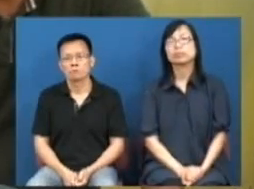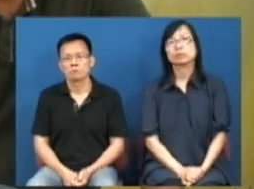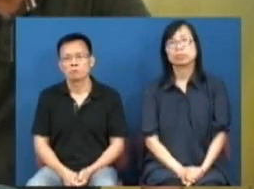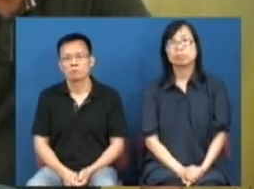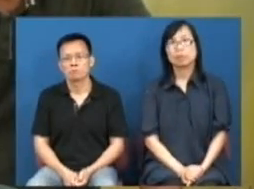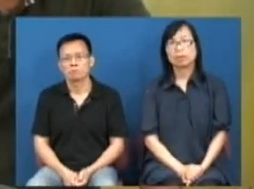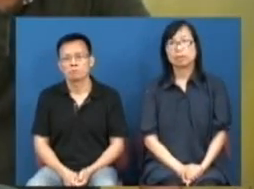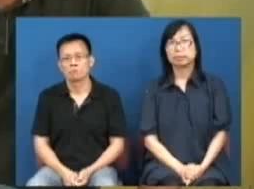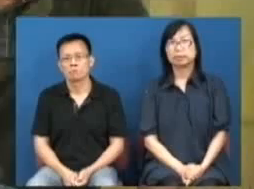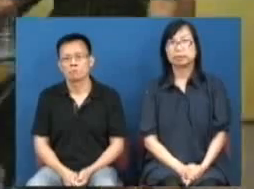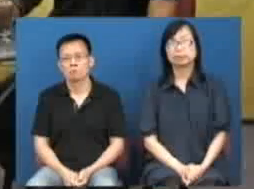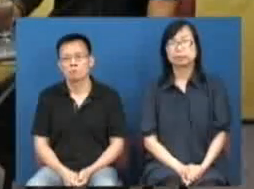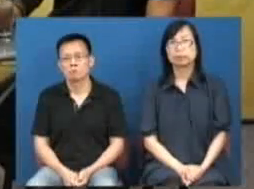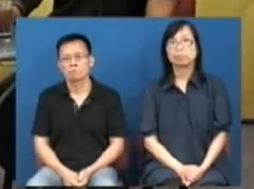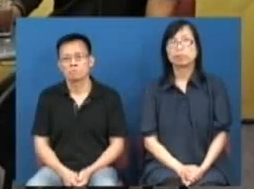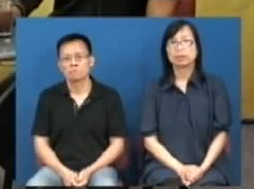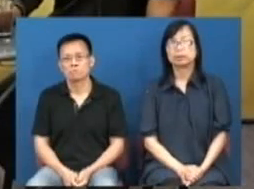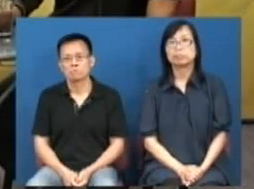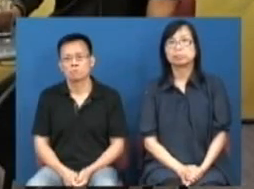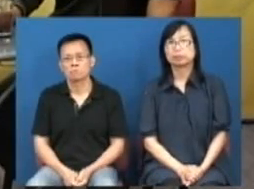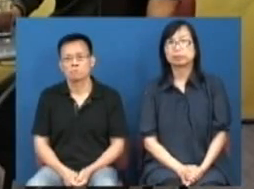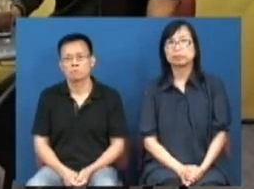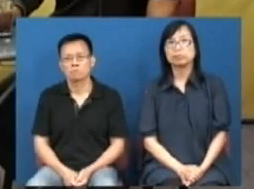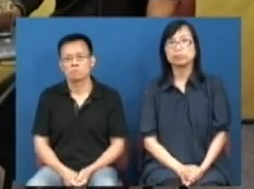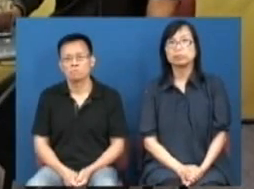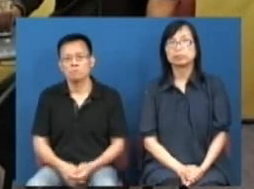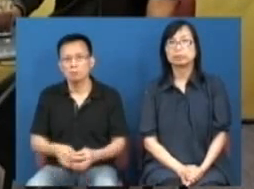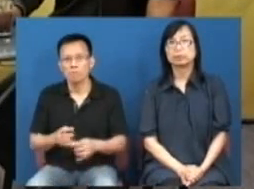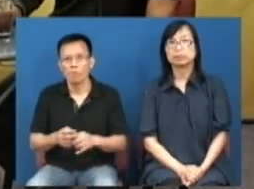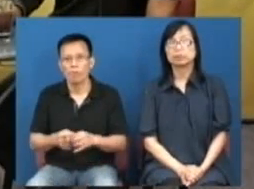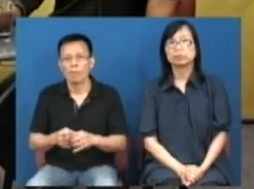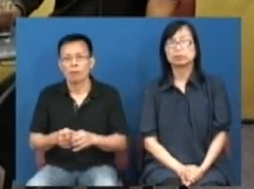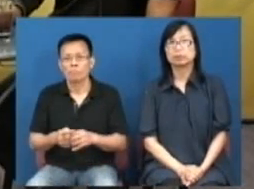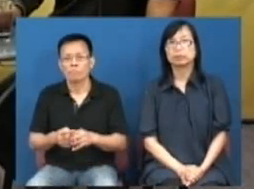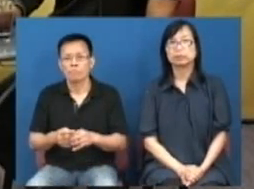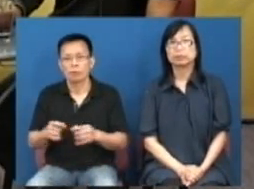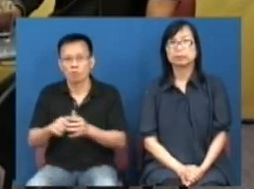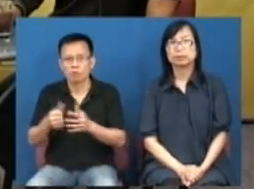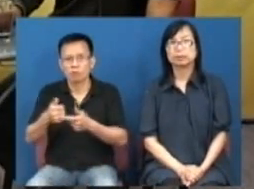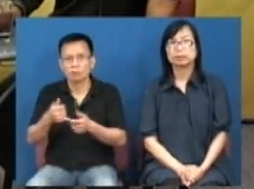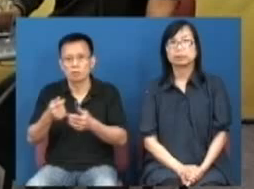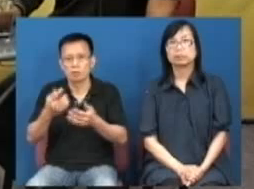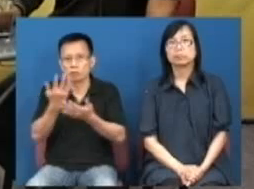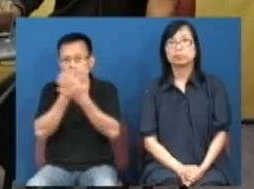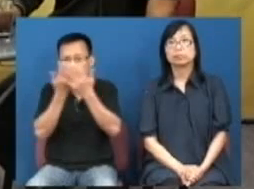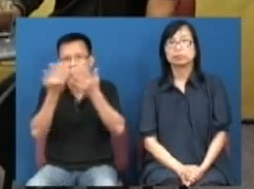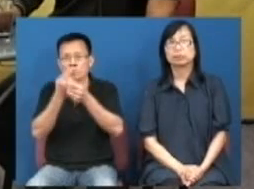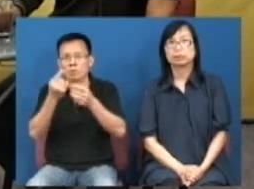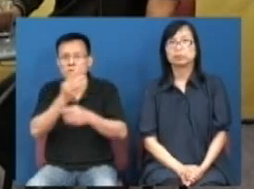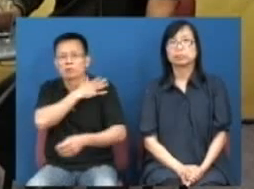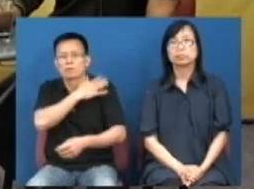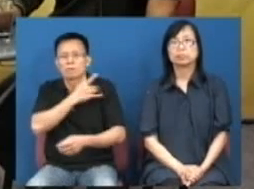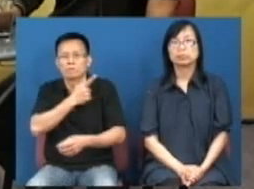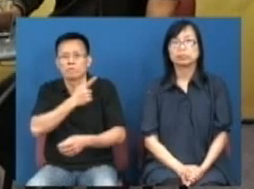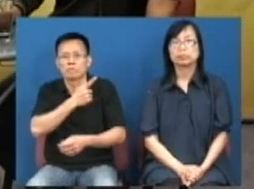總之咧，我哋就係盡翻我哋媒體嘅責任， 我哋有我哋自己把尺，嗰把尺就